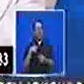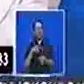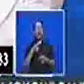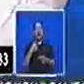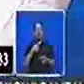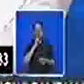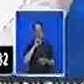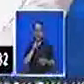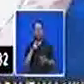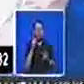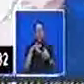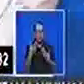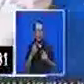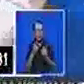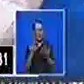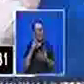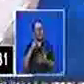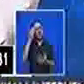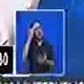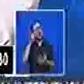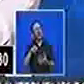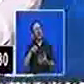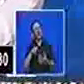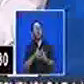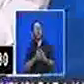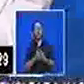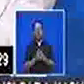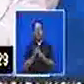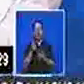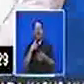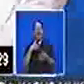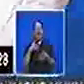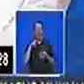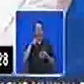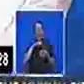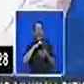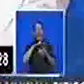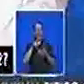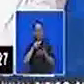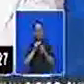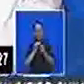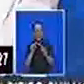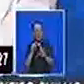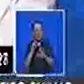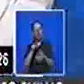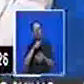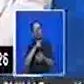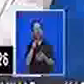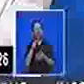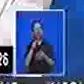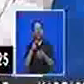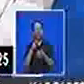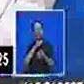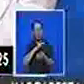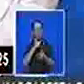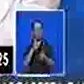tahu, aliran air itu mesti kita manfaatkan seoptimal mungkin. Bahkan Jawa Tengah menginisiasi Kongres Sungai yang